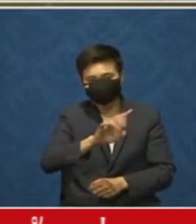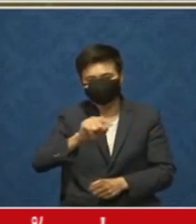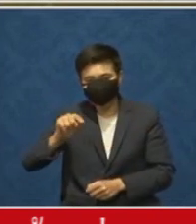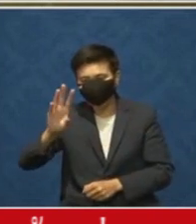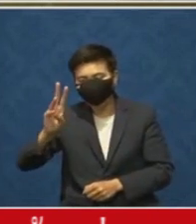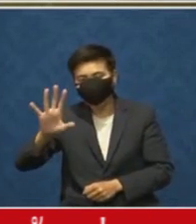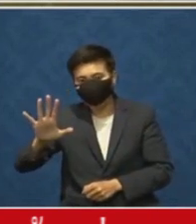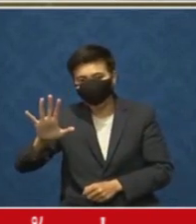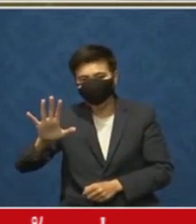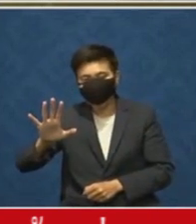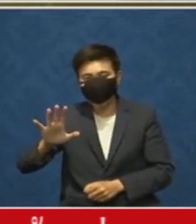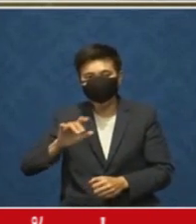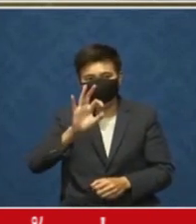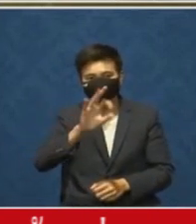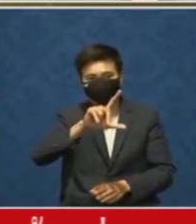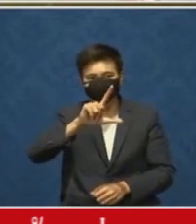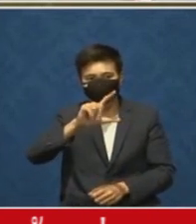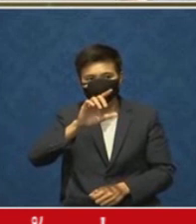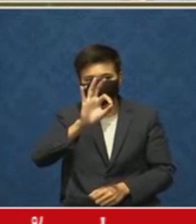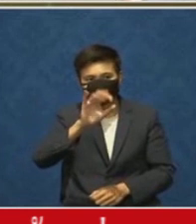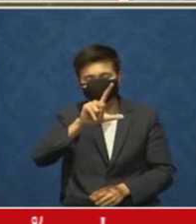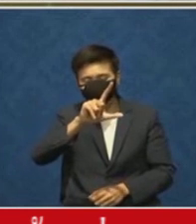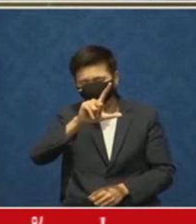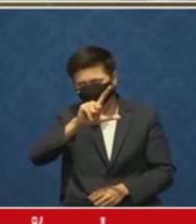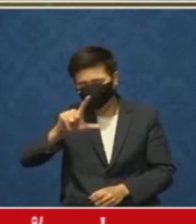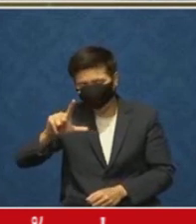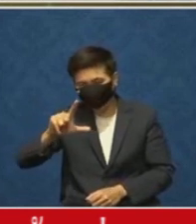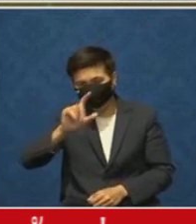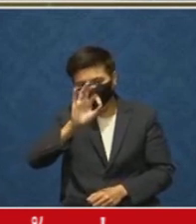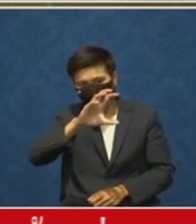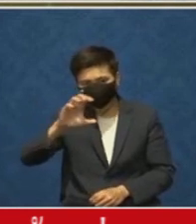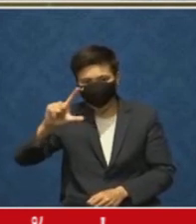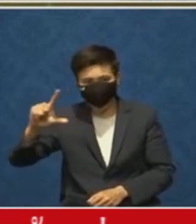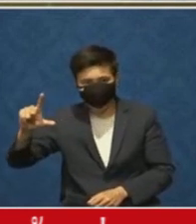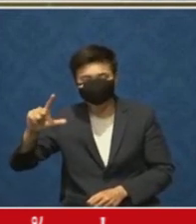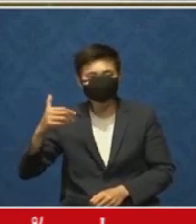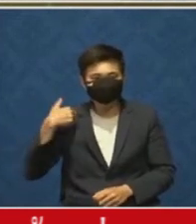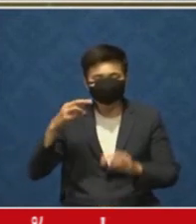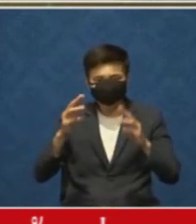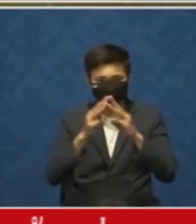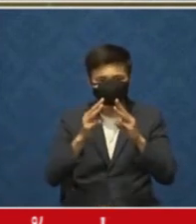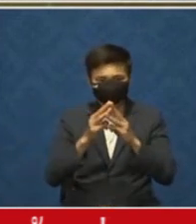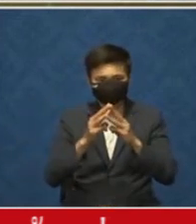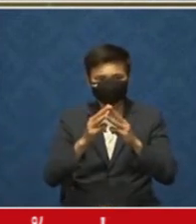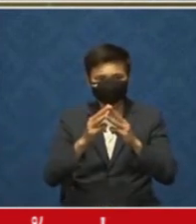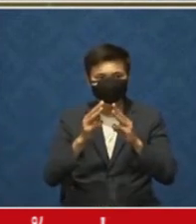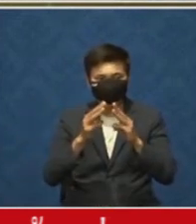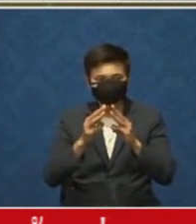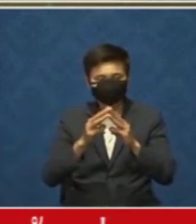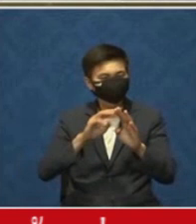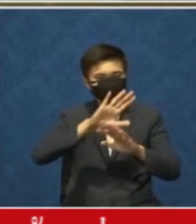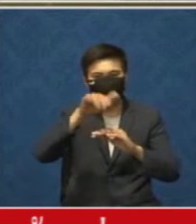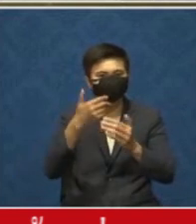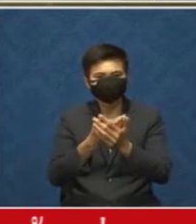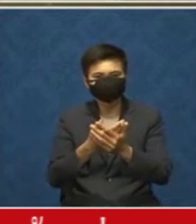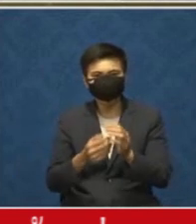าทผมต้องเรียนท่านประธานครับว่างบประมาณเนี่ยพวกนี้นะครับได้ดำเนินการใช้มีสัญญานะครับเดินไปหมดแล้วแ